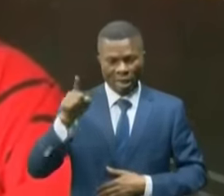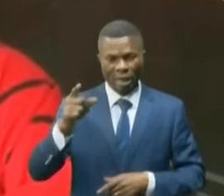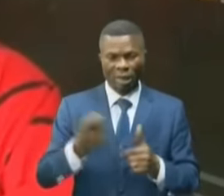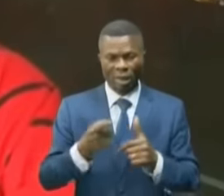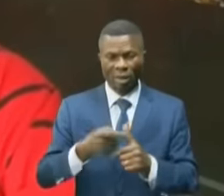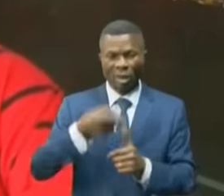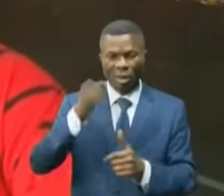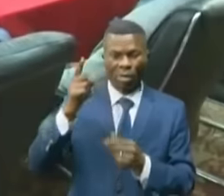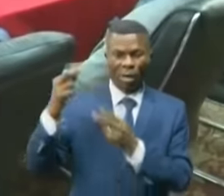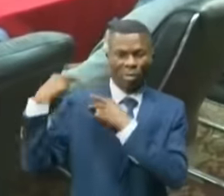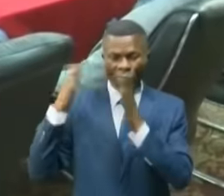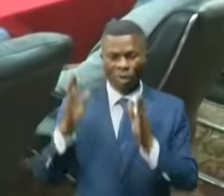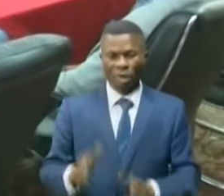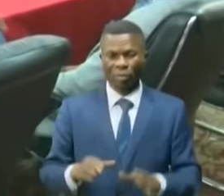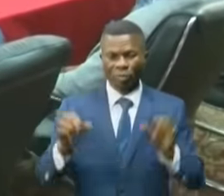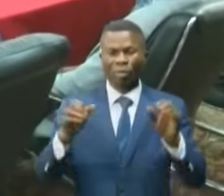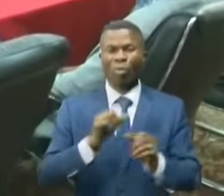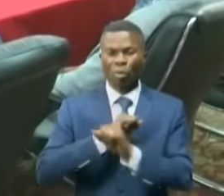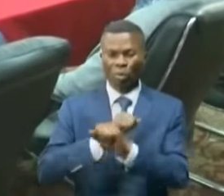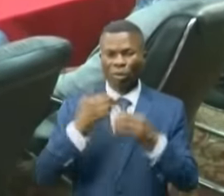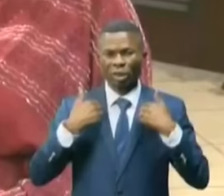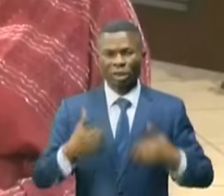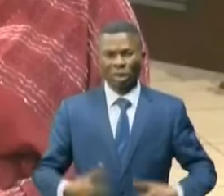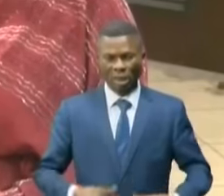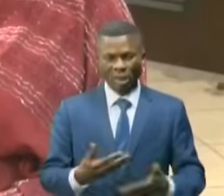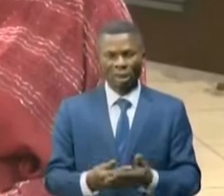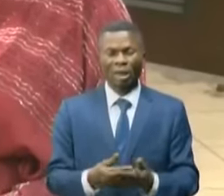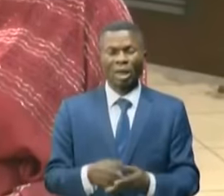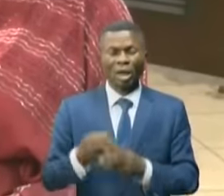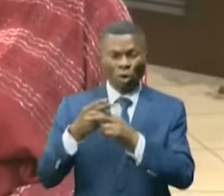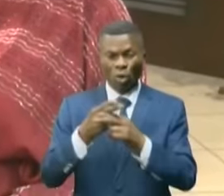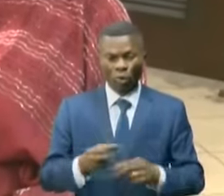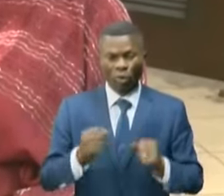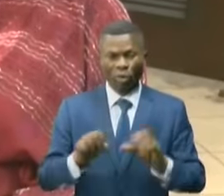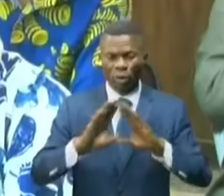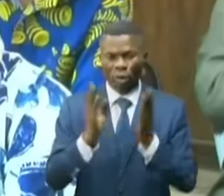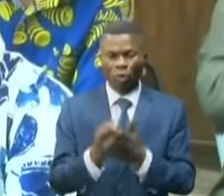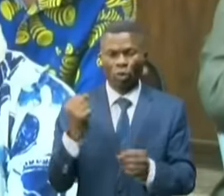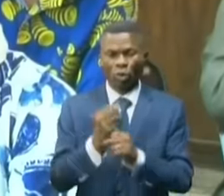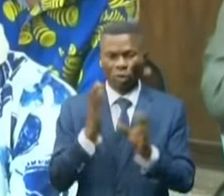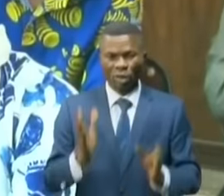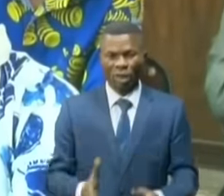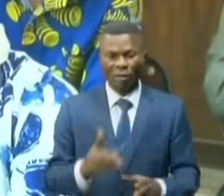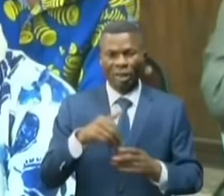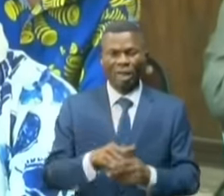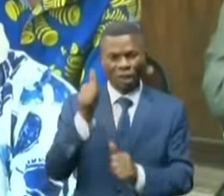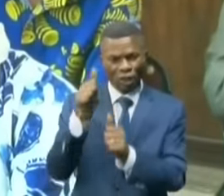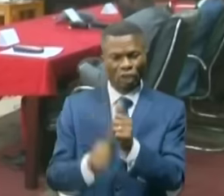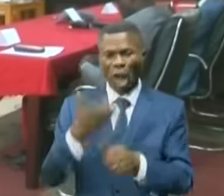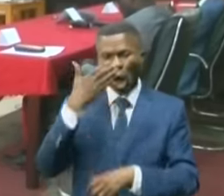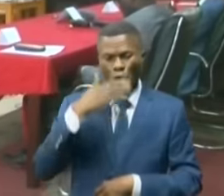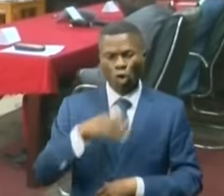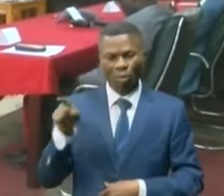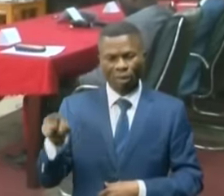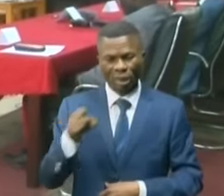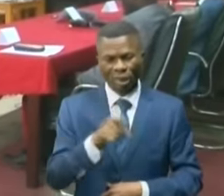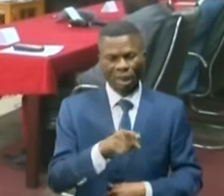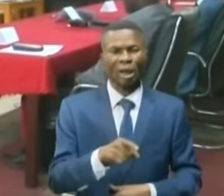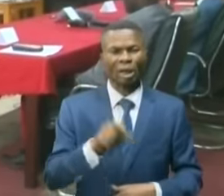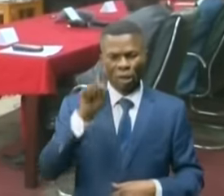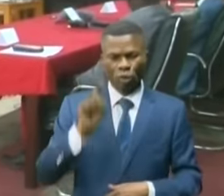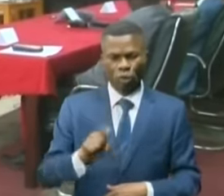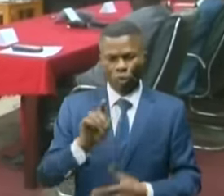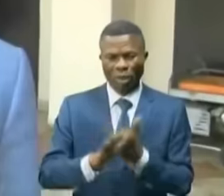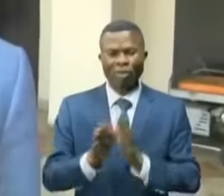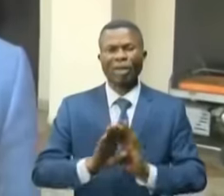le premier palier du système de santé. Ils doivent veiller à ce que tous les agents, le personnel de santé qui est mis dans cette base de données, c'est